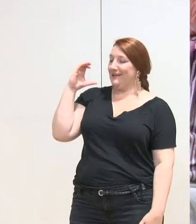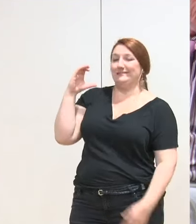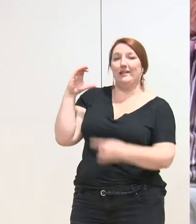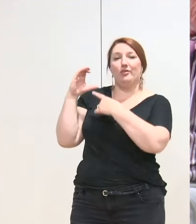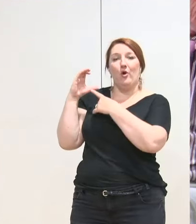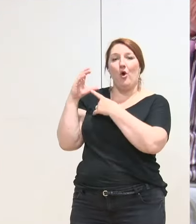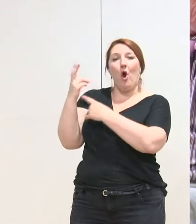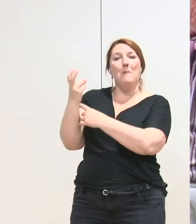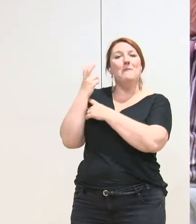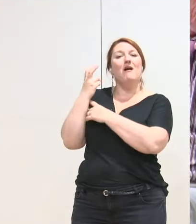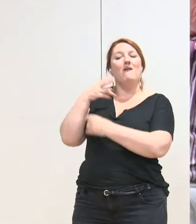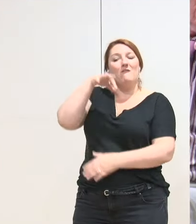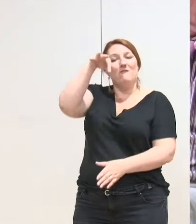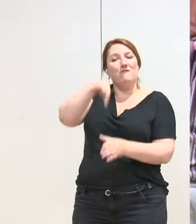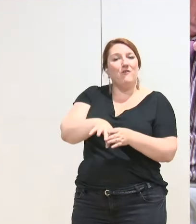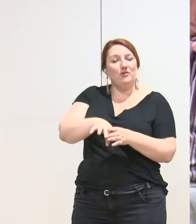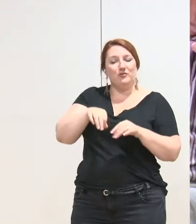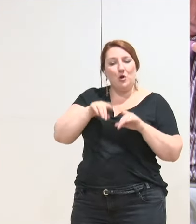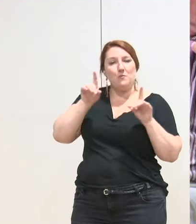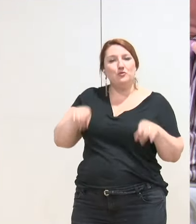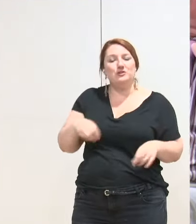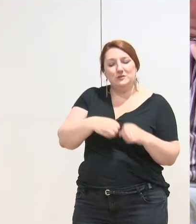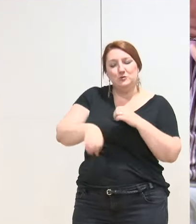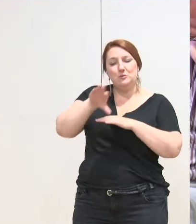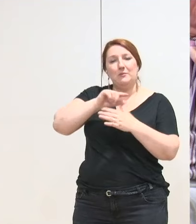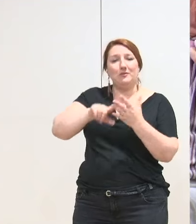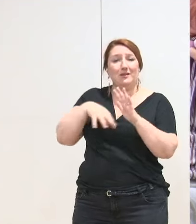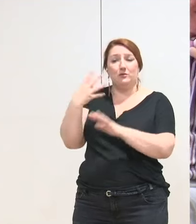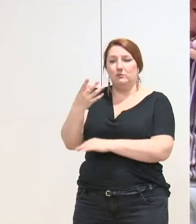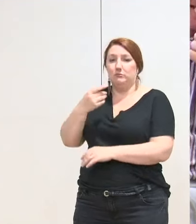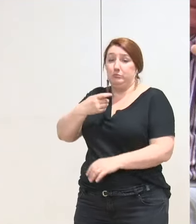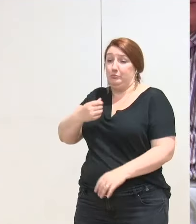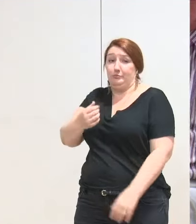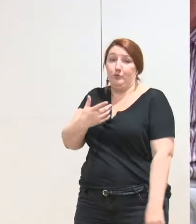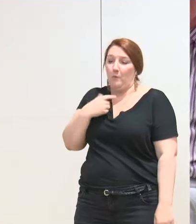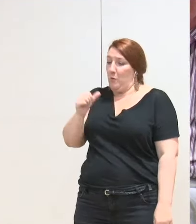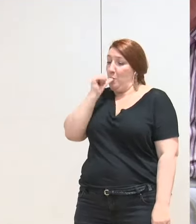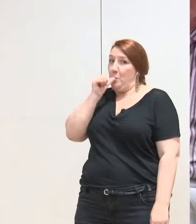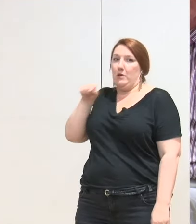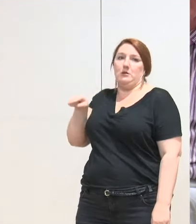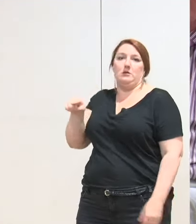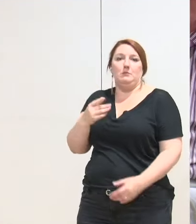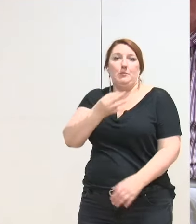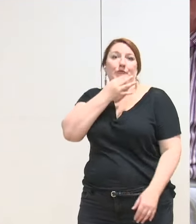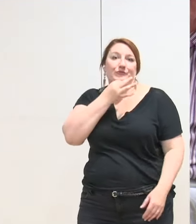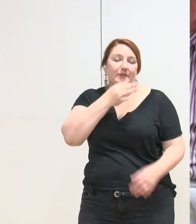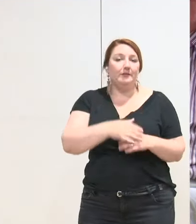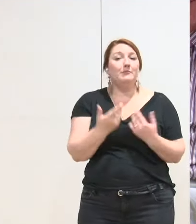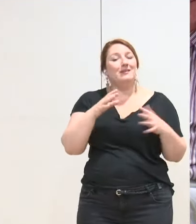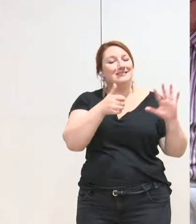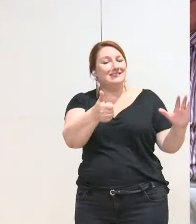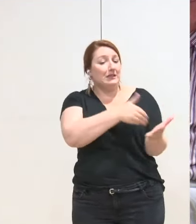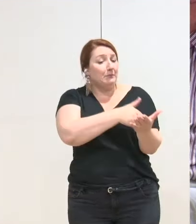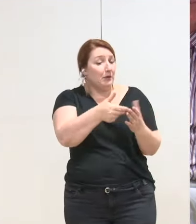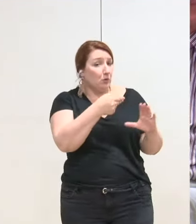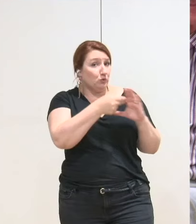d'emprunt voté au cours du Budget Supplémentaire 2014 mais ce que vous annoncez à 6 million d'euros pourrait très bien se retrouver un